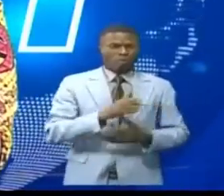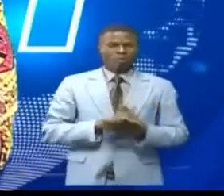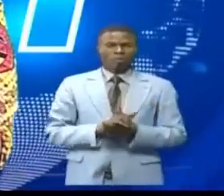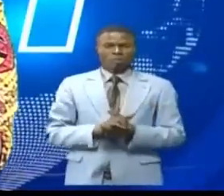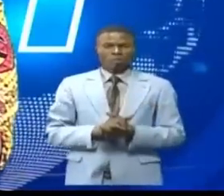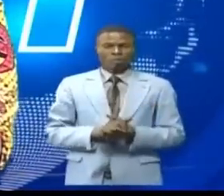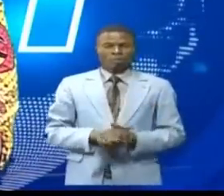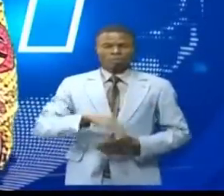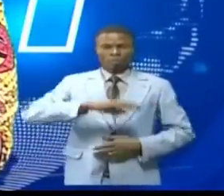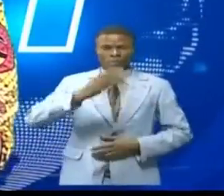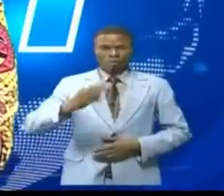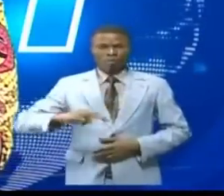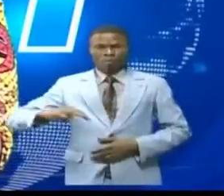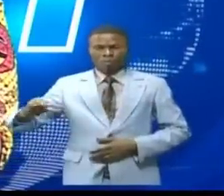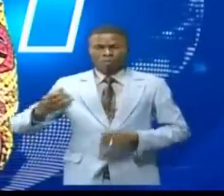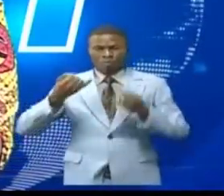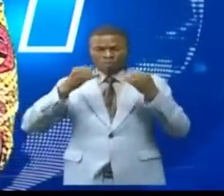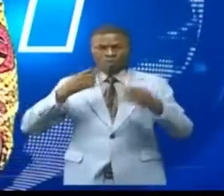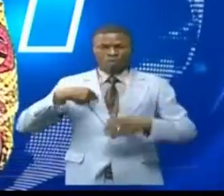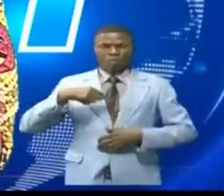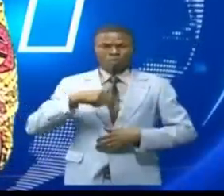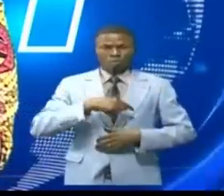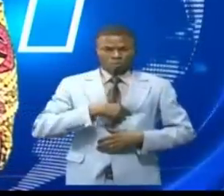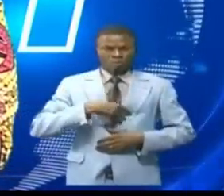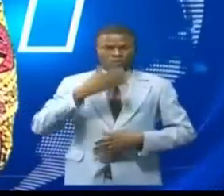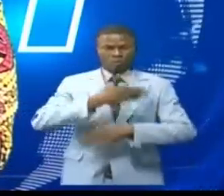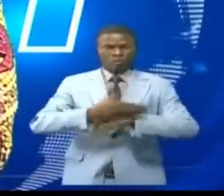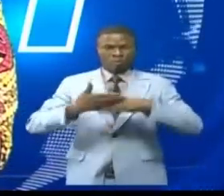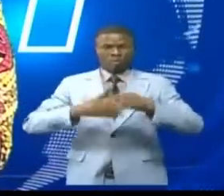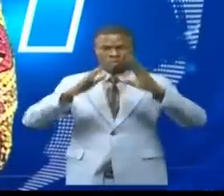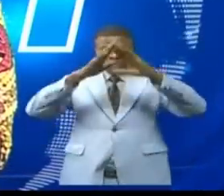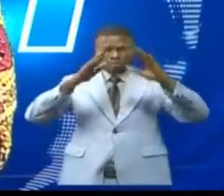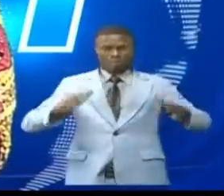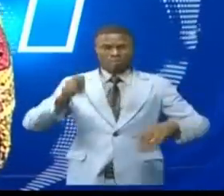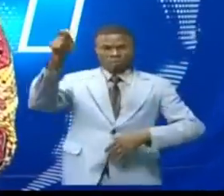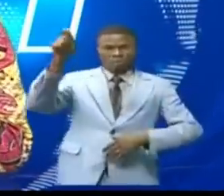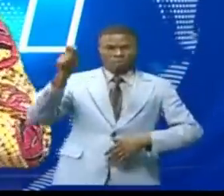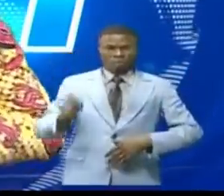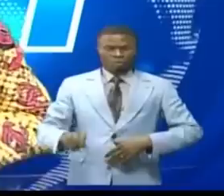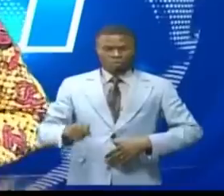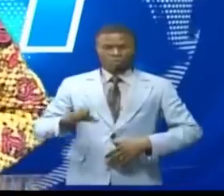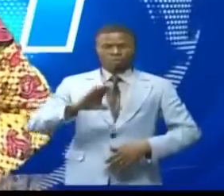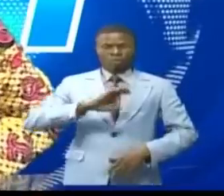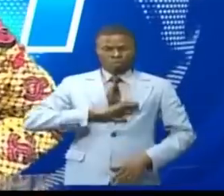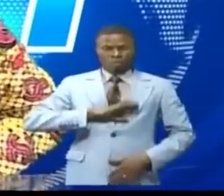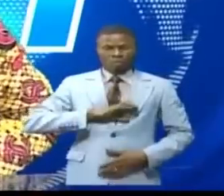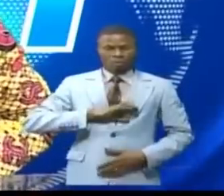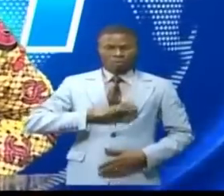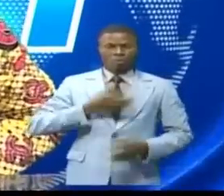Au Maniema, on nous informe qu'il y a réhabilitation des maisons des militaires et policiers.